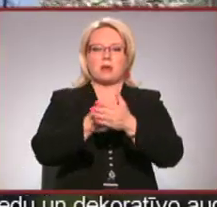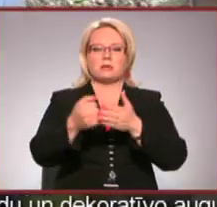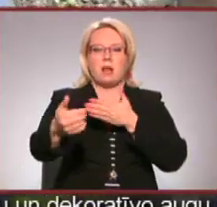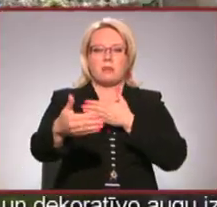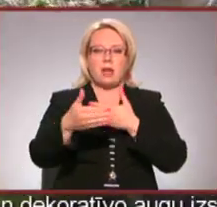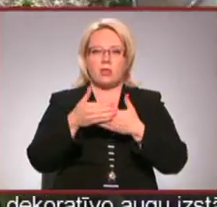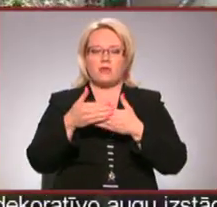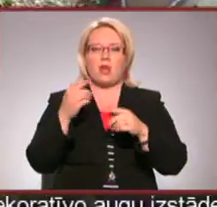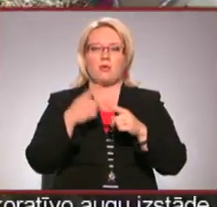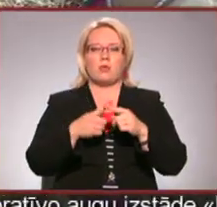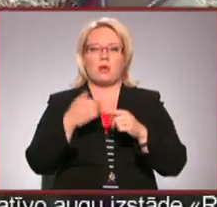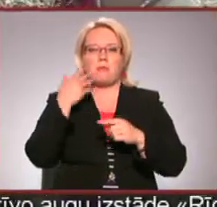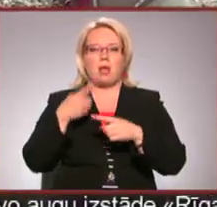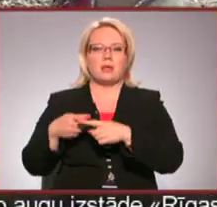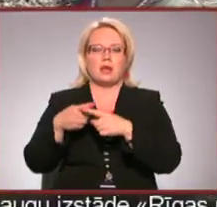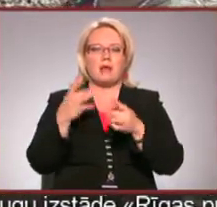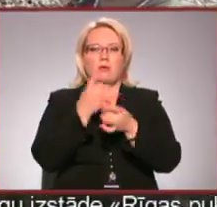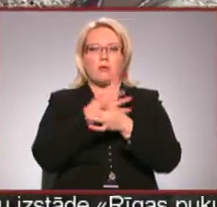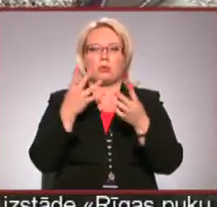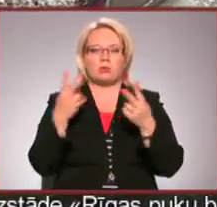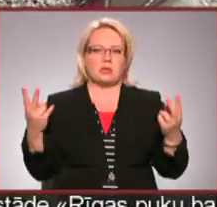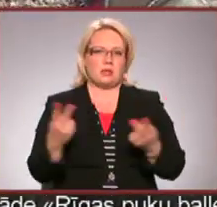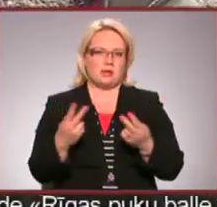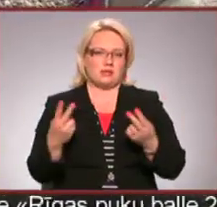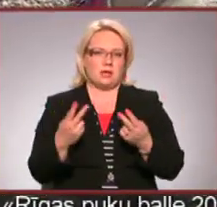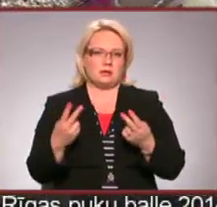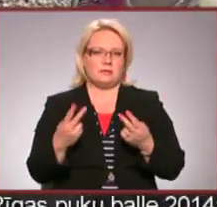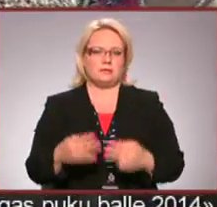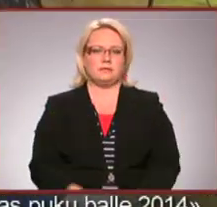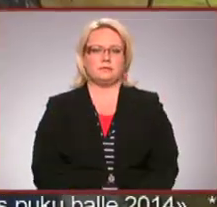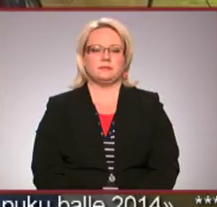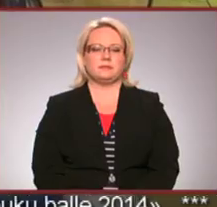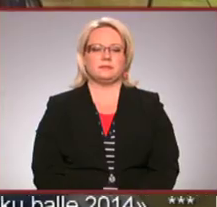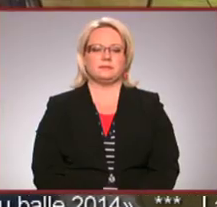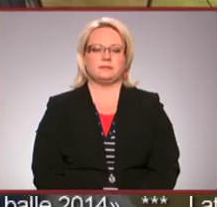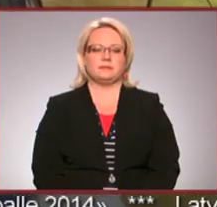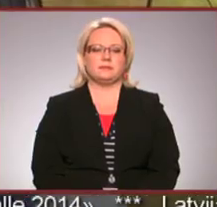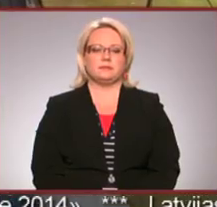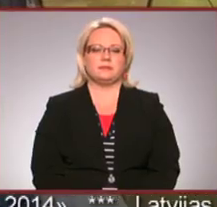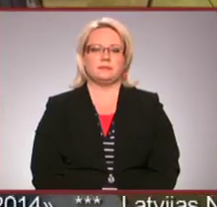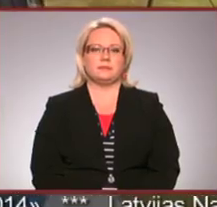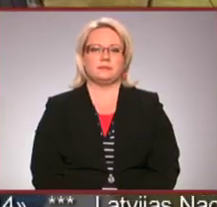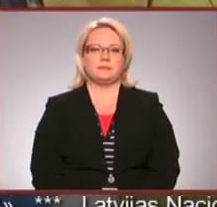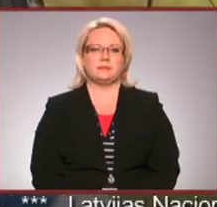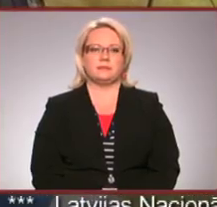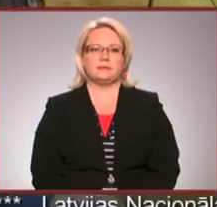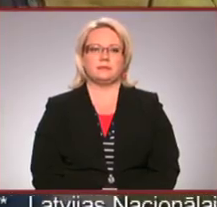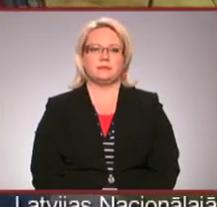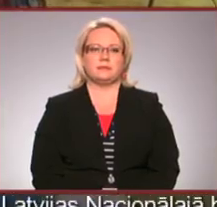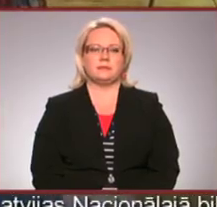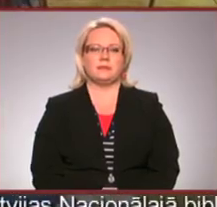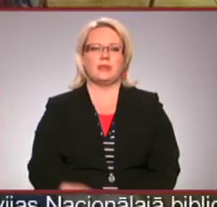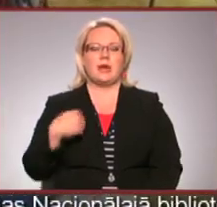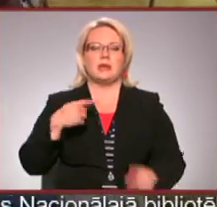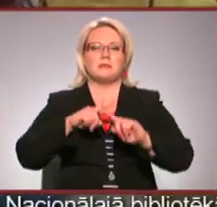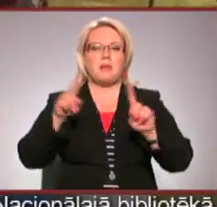gan krievu, gan poļu un baltkrievu kultūras tradīcijām. Я вдруг вспомнила и почувствовала, что во мне есть белорусские корни. Это очень